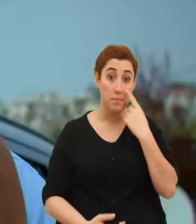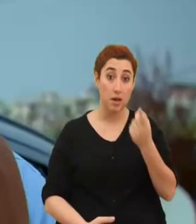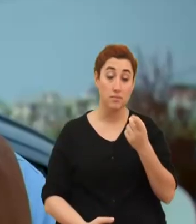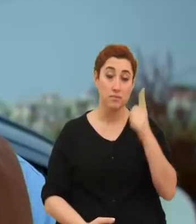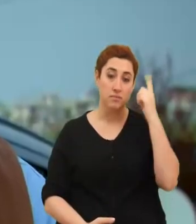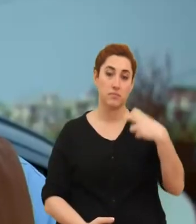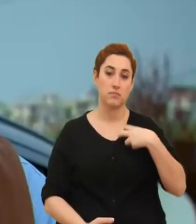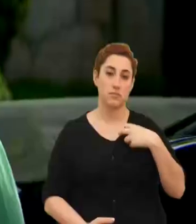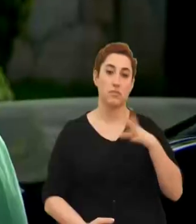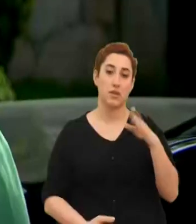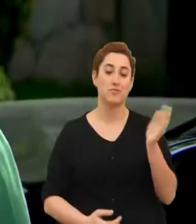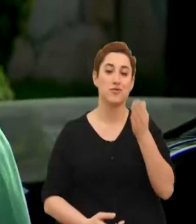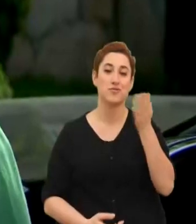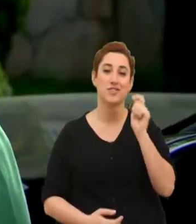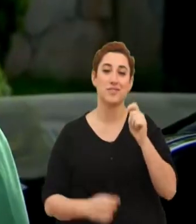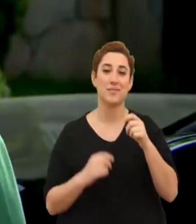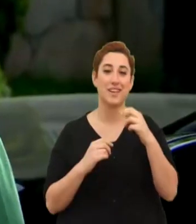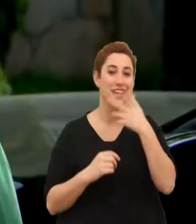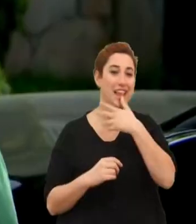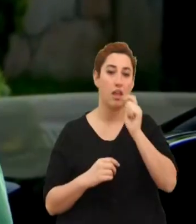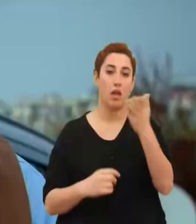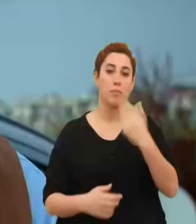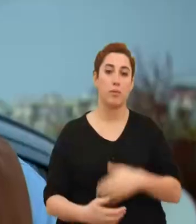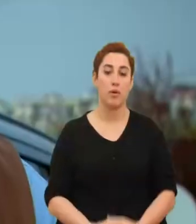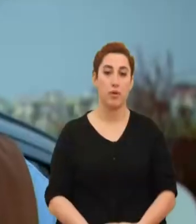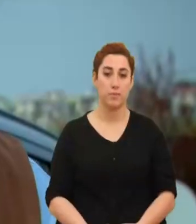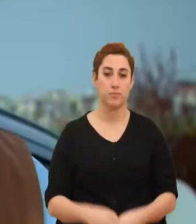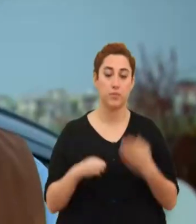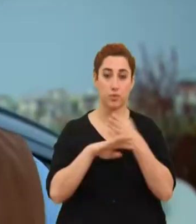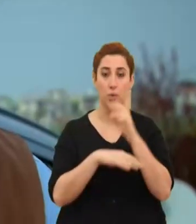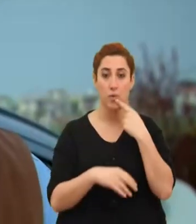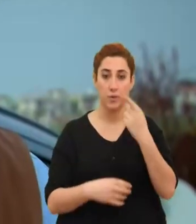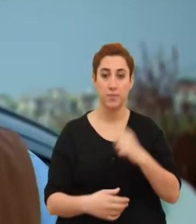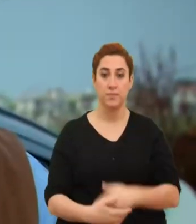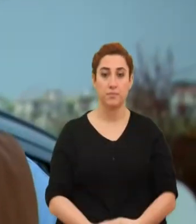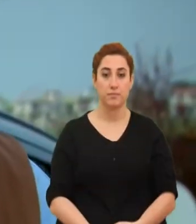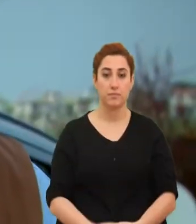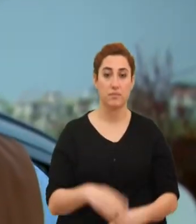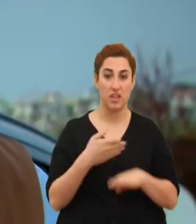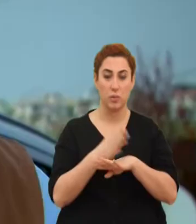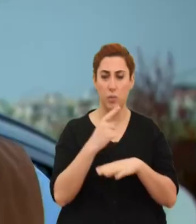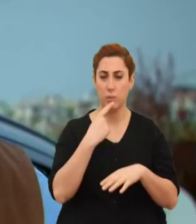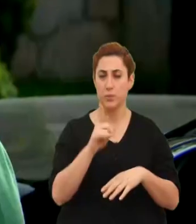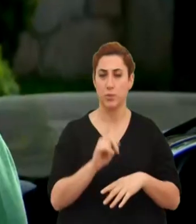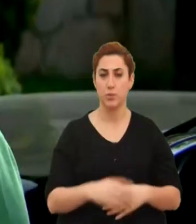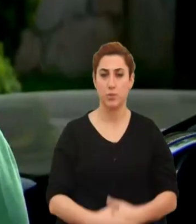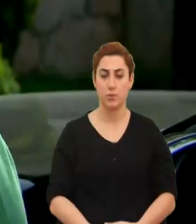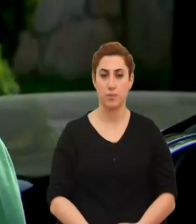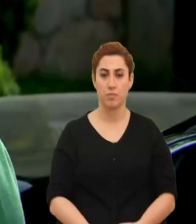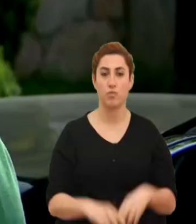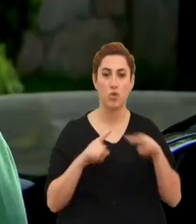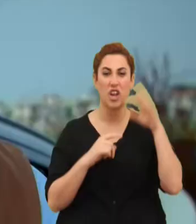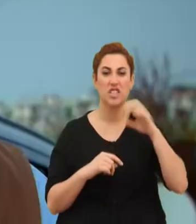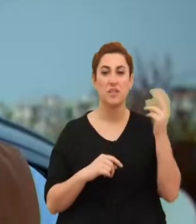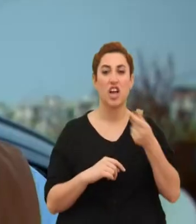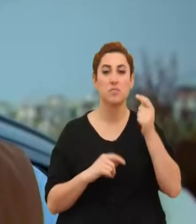Baksana Allah aşkına. Piş piş kelle gibi nasıl sırıtıyor Allah aşkına. Doğru diyorsun. Gerçekten de doğru diyorsun. Nurhan